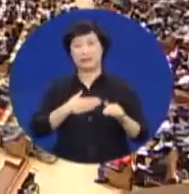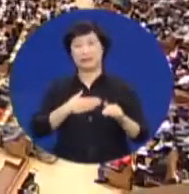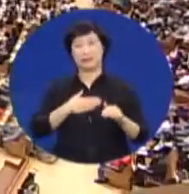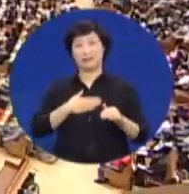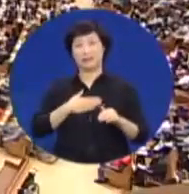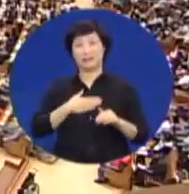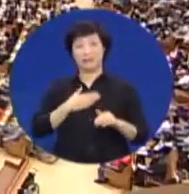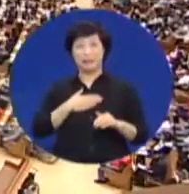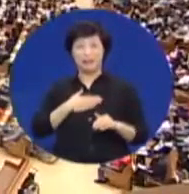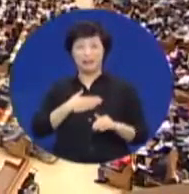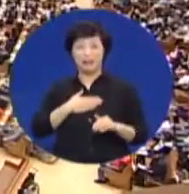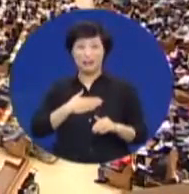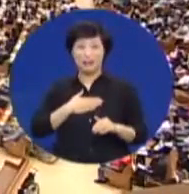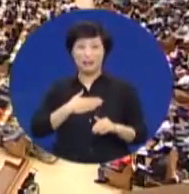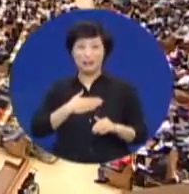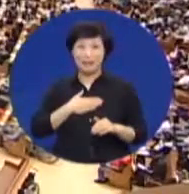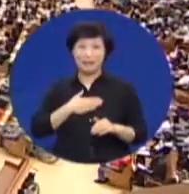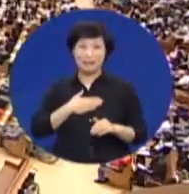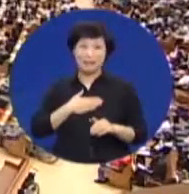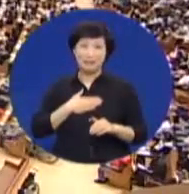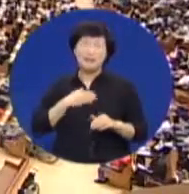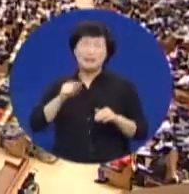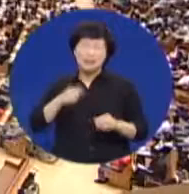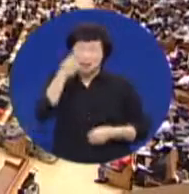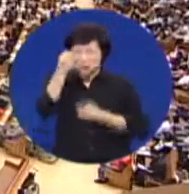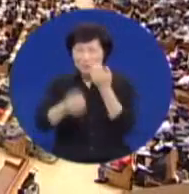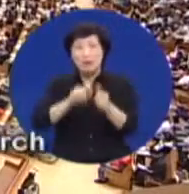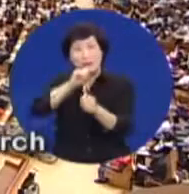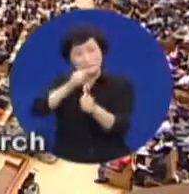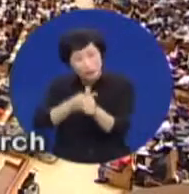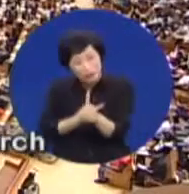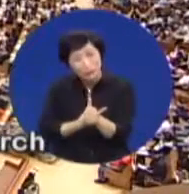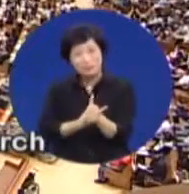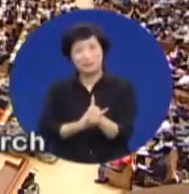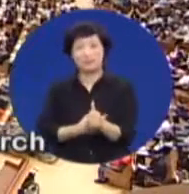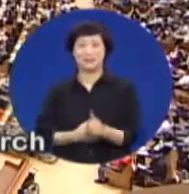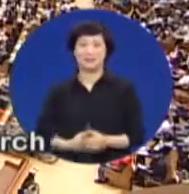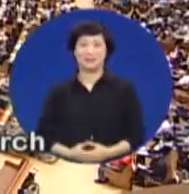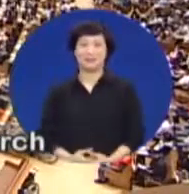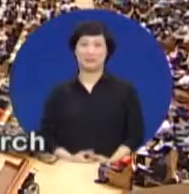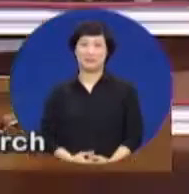막 스스로 막 이런 고백이 나오지 않냐.